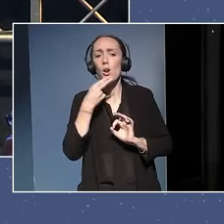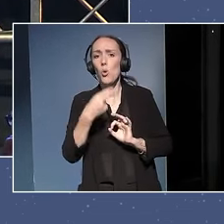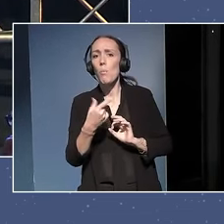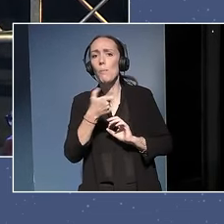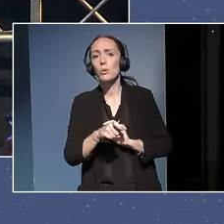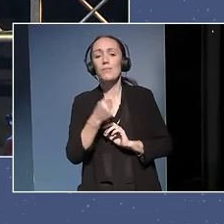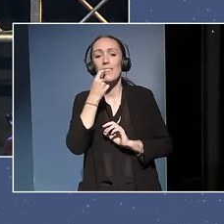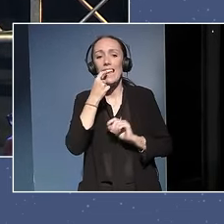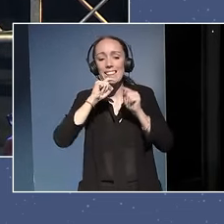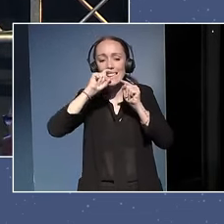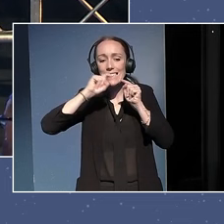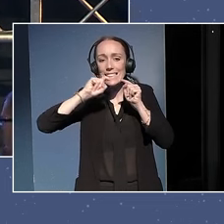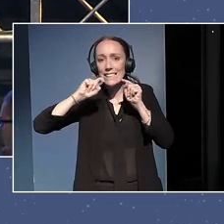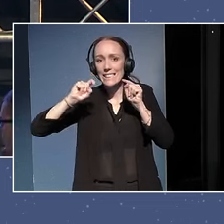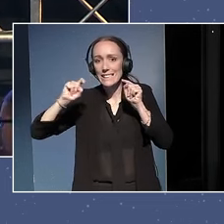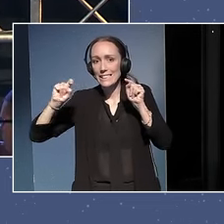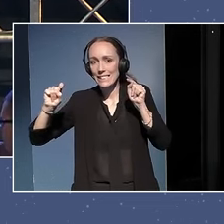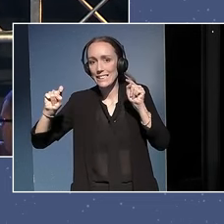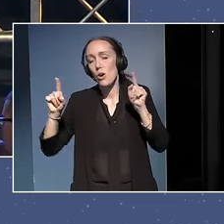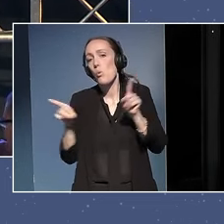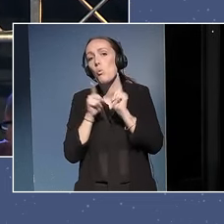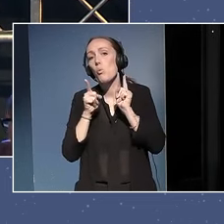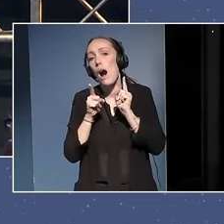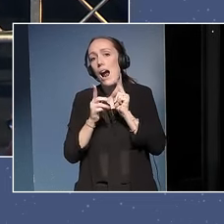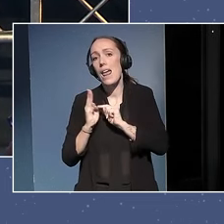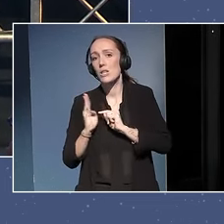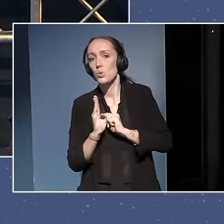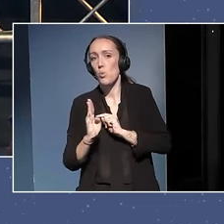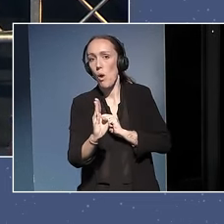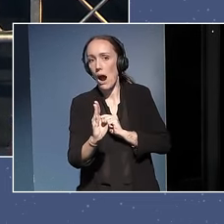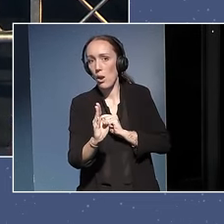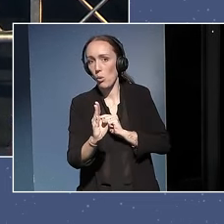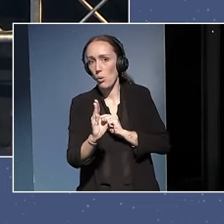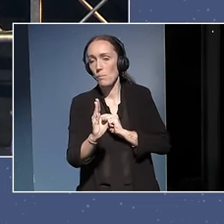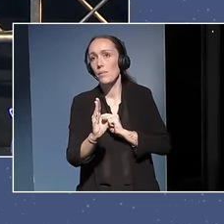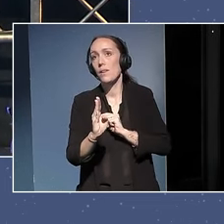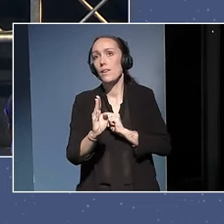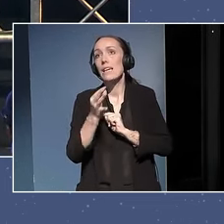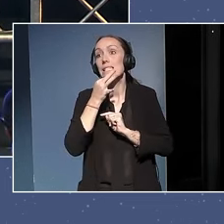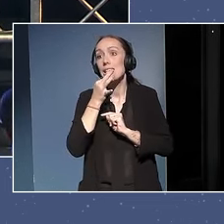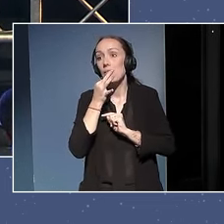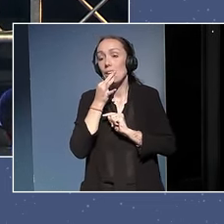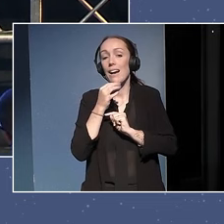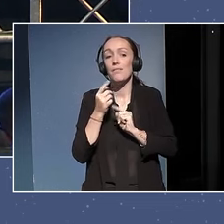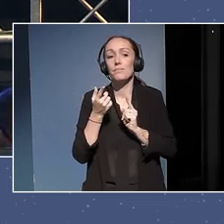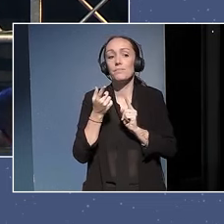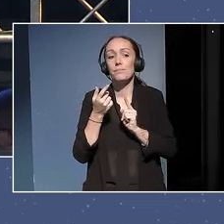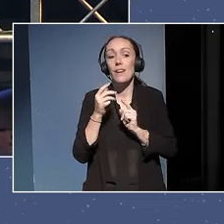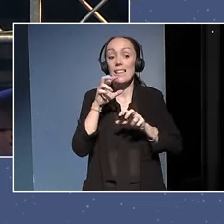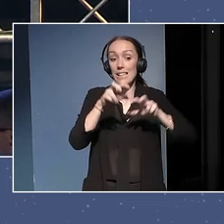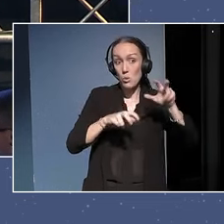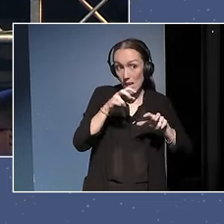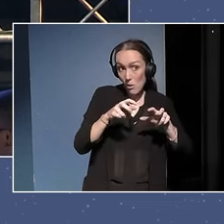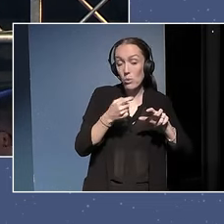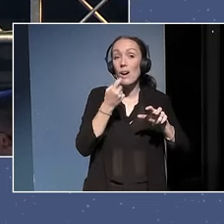seghettati molto simili a quelli degli squali monosauro vuol dire dinosauro con i denti da squalo questo